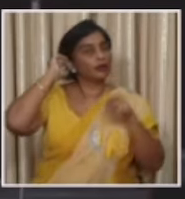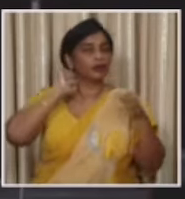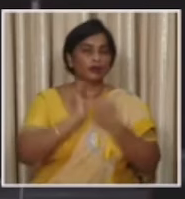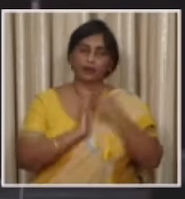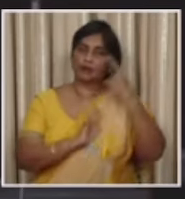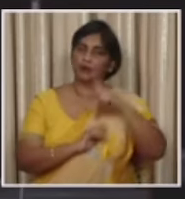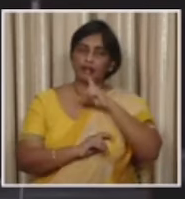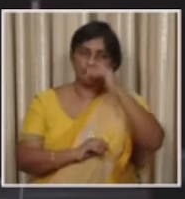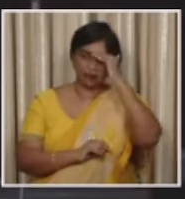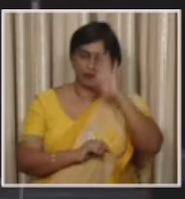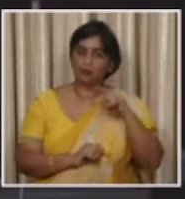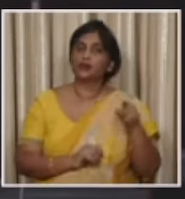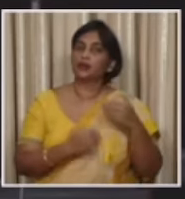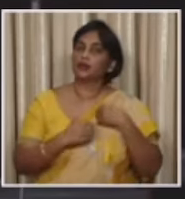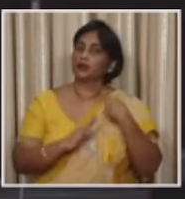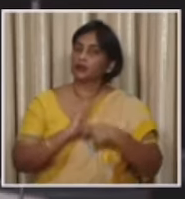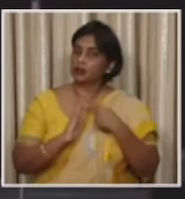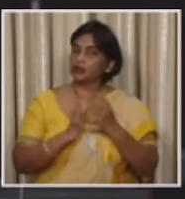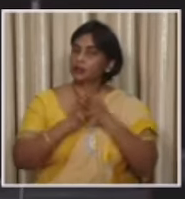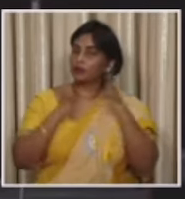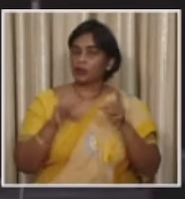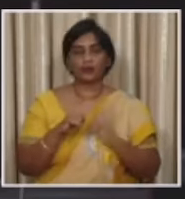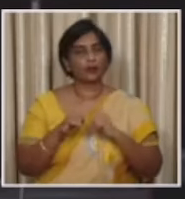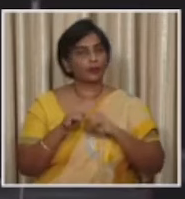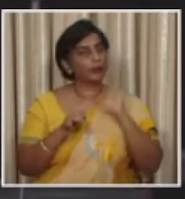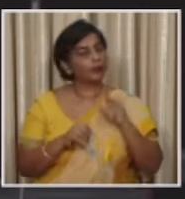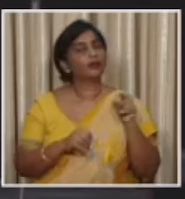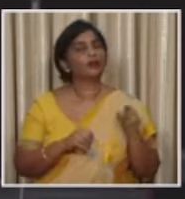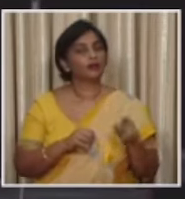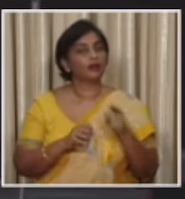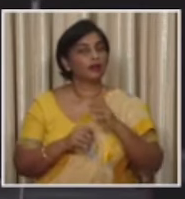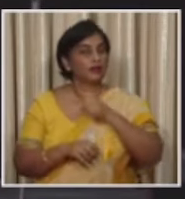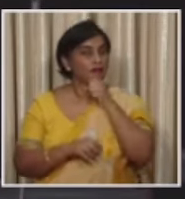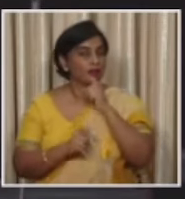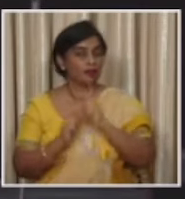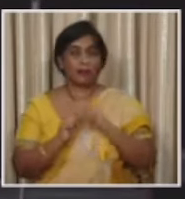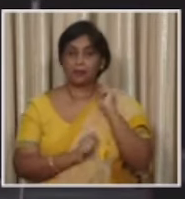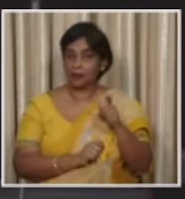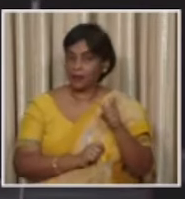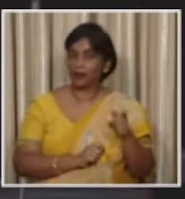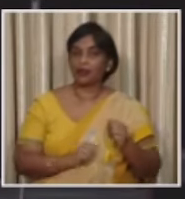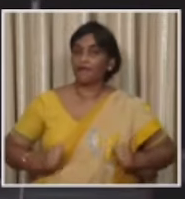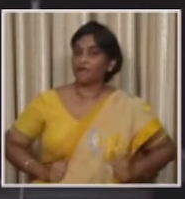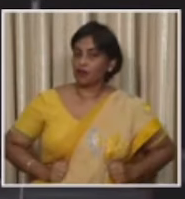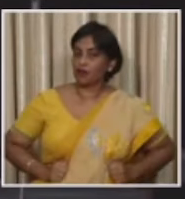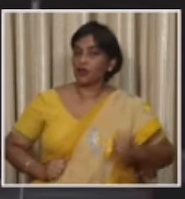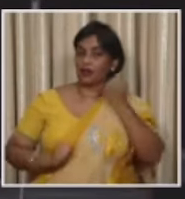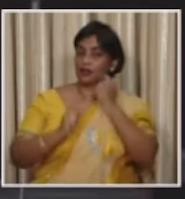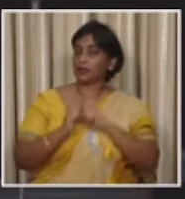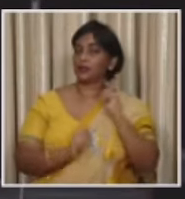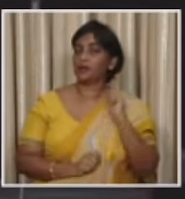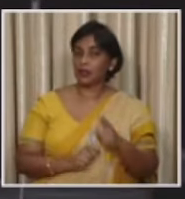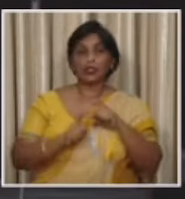නියෝජ්‍ය කතානායකතුමනි, අපේ රටේ විශාල ප්‍රශ්නයක් තිබ්බා වැඩිහිටි ආධාරයේ ලබන, වකුගඩු රෝගී ආධාරයේ